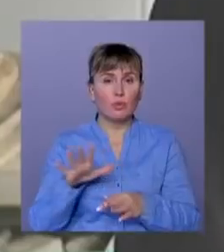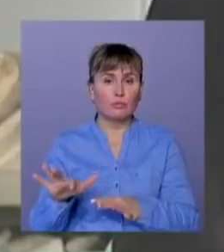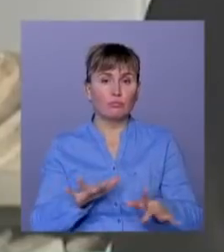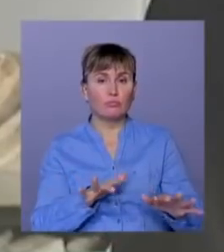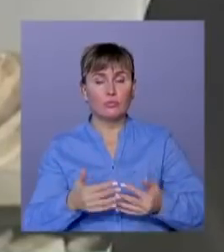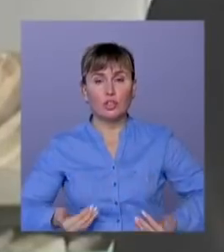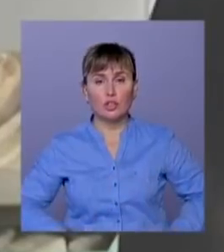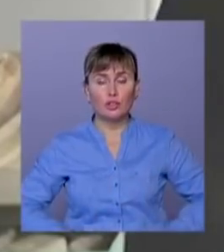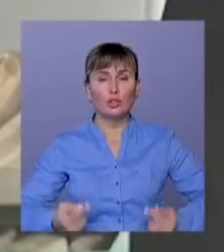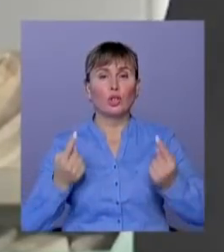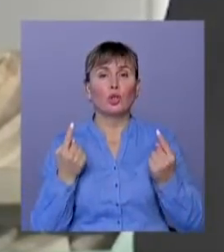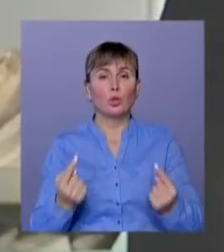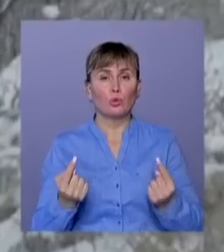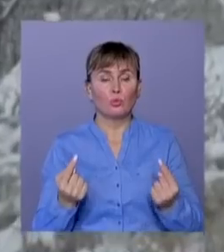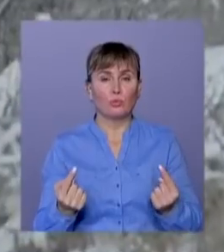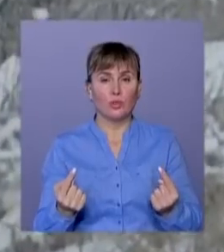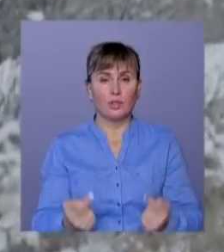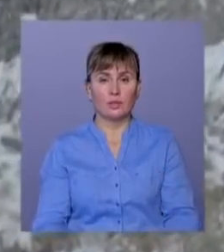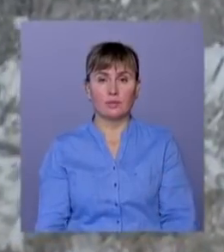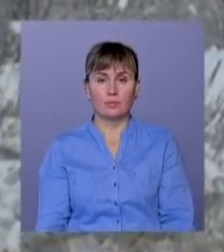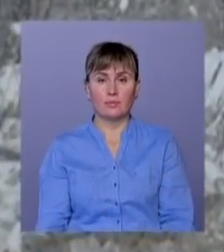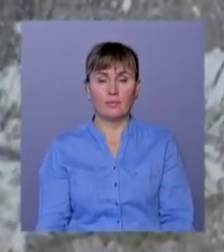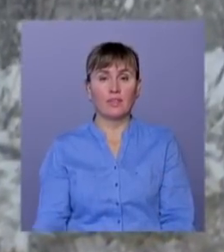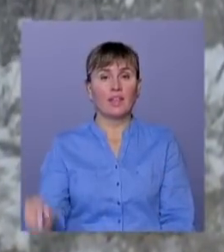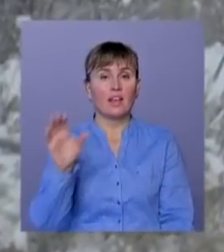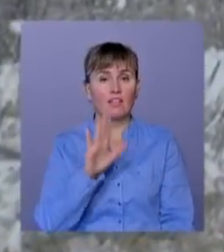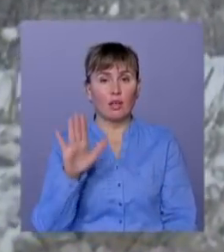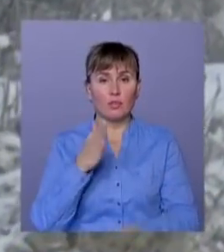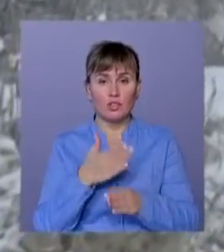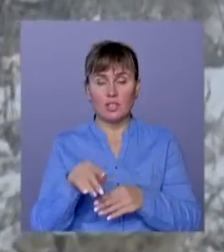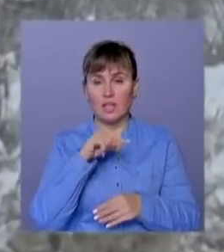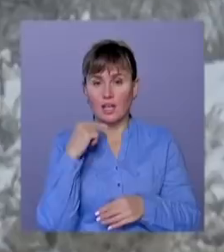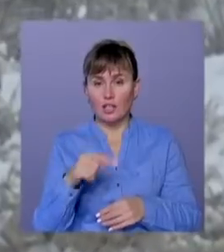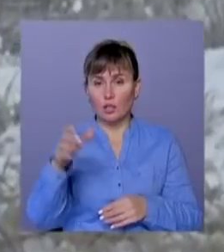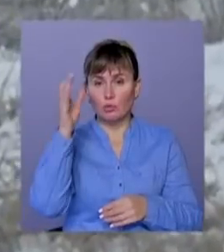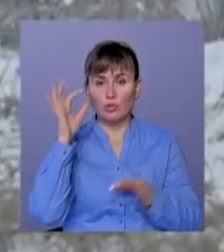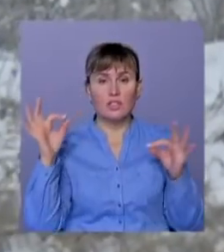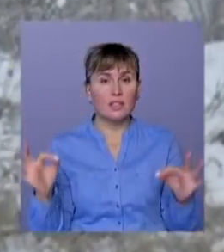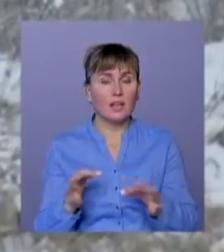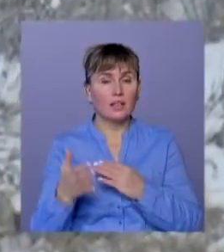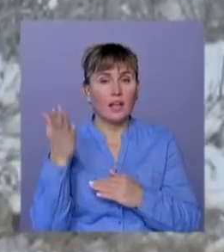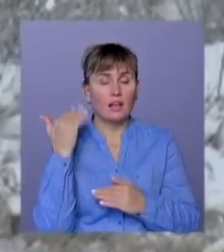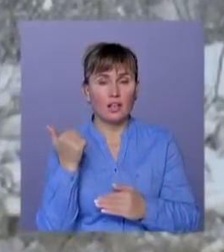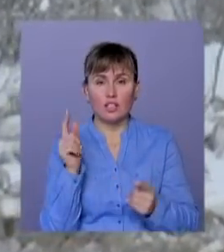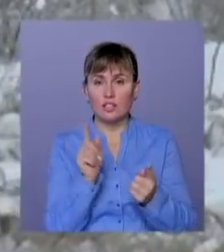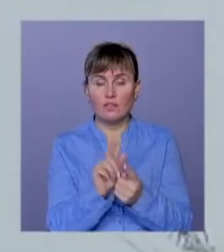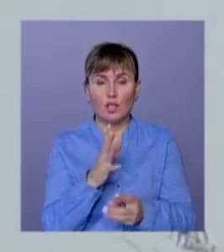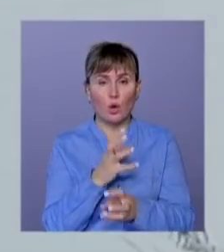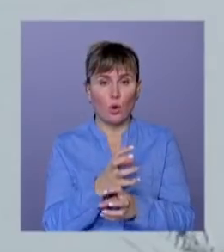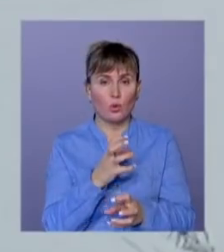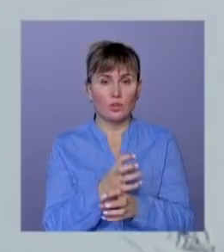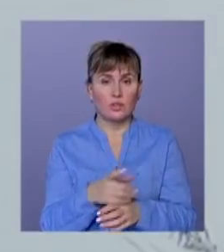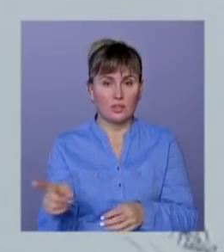причем крупные брахиозавры. В европейской части России ученым никогда раньше не попадались кости